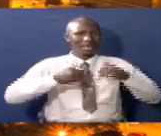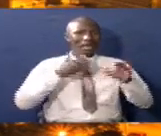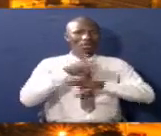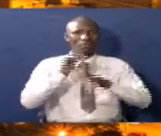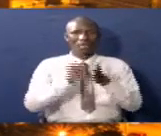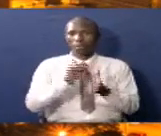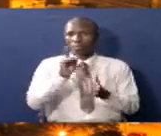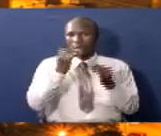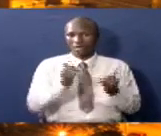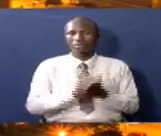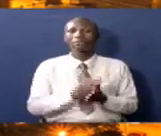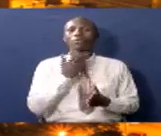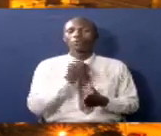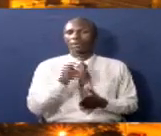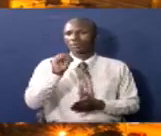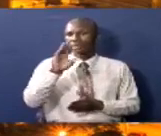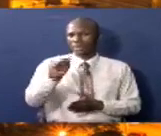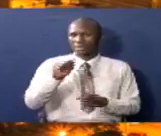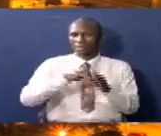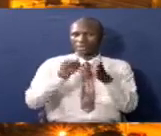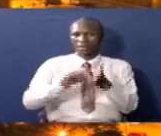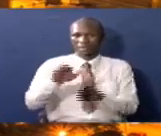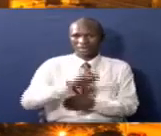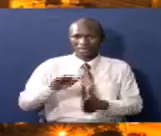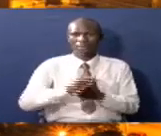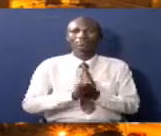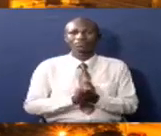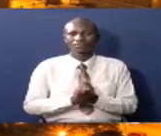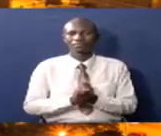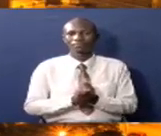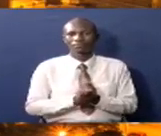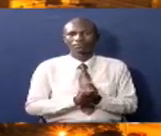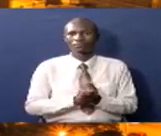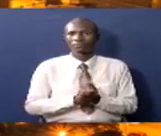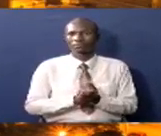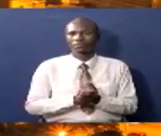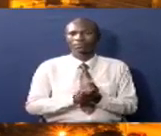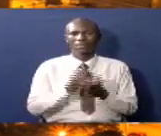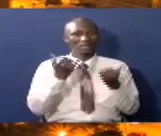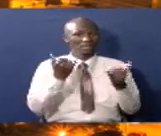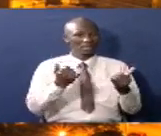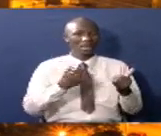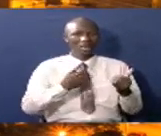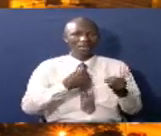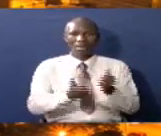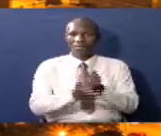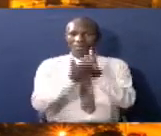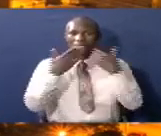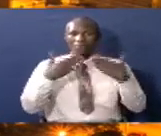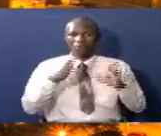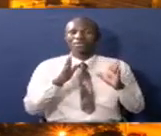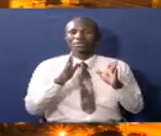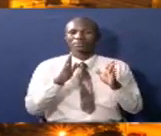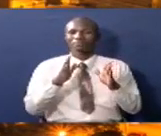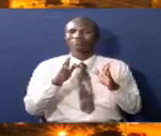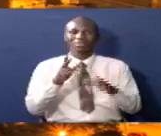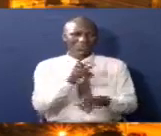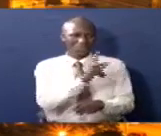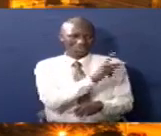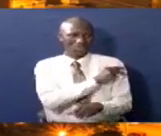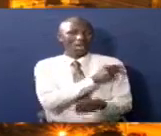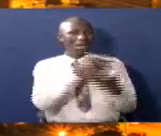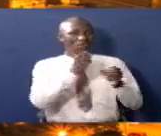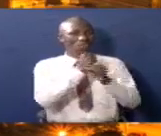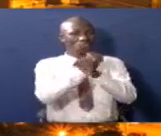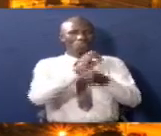wa Umwe na olo kuitia kivila cha MCA ngalikoni su Dauglas Musyoka kufikia kuithi wa amateze isi kwa kumaiti ya Nzanzo ya kuisiani